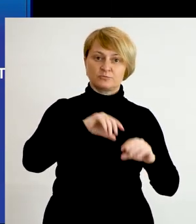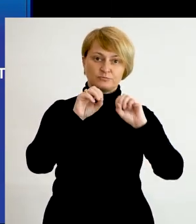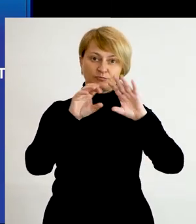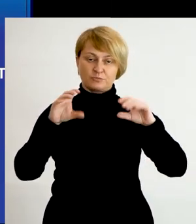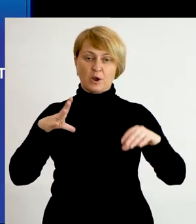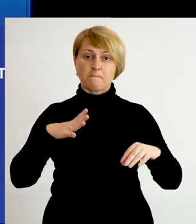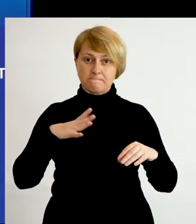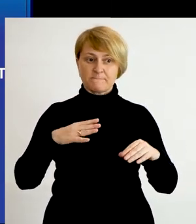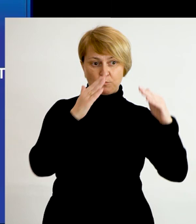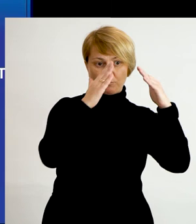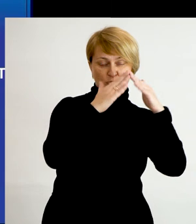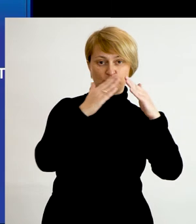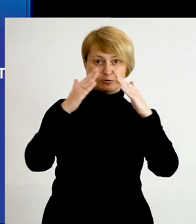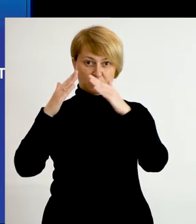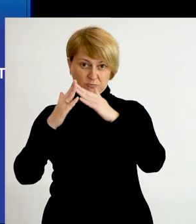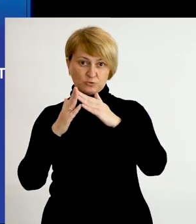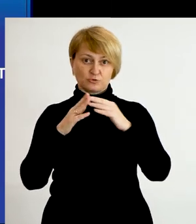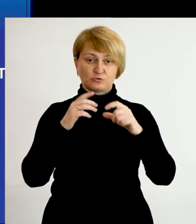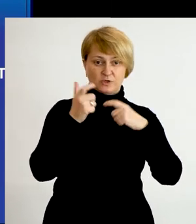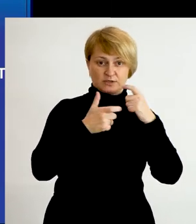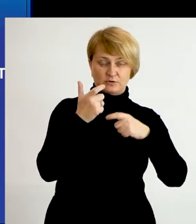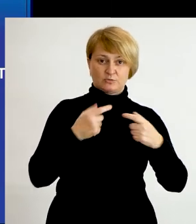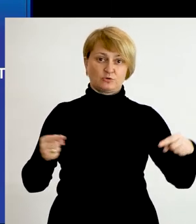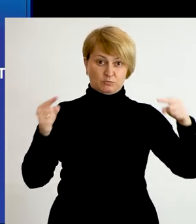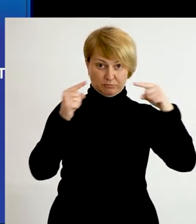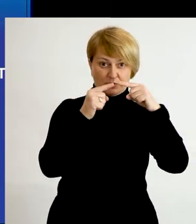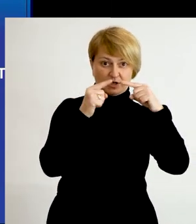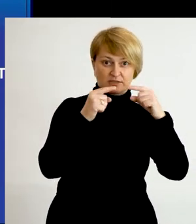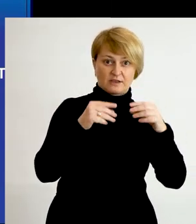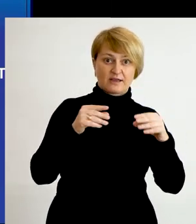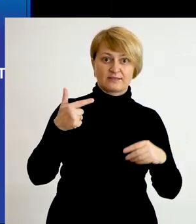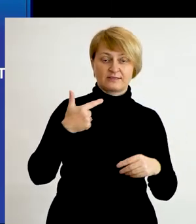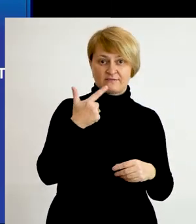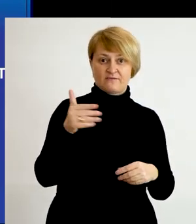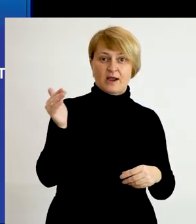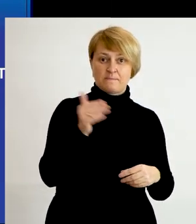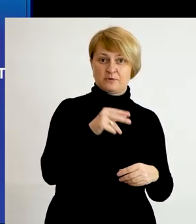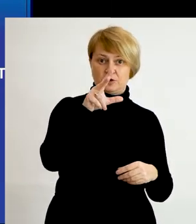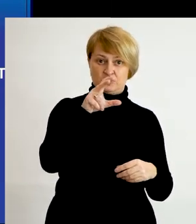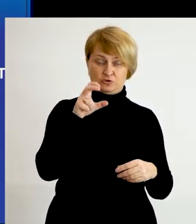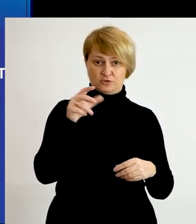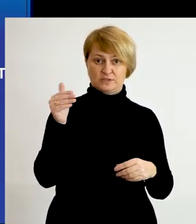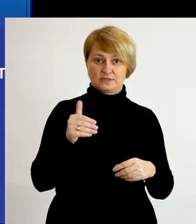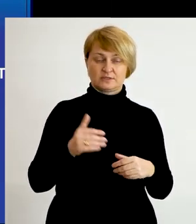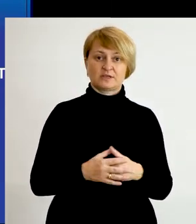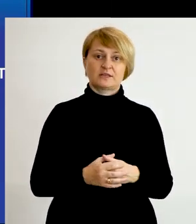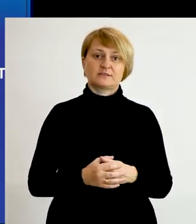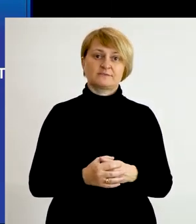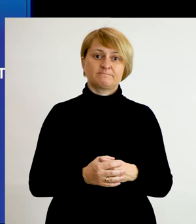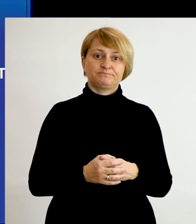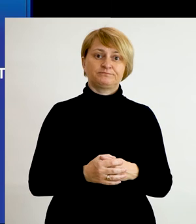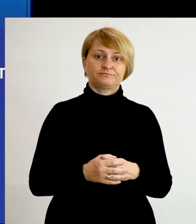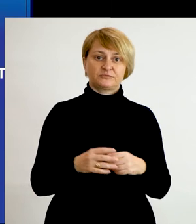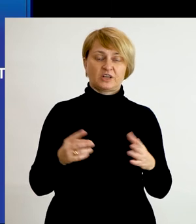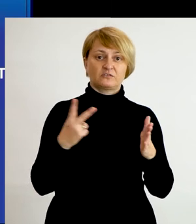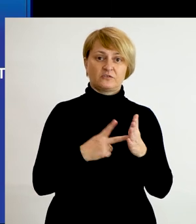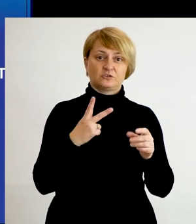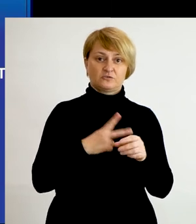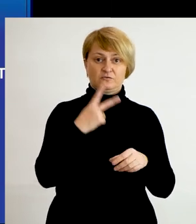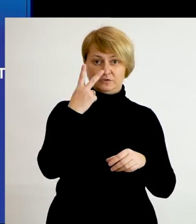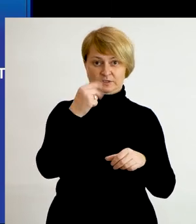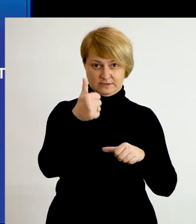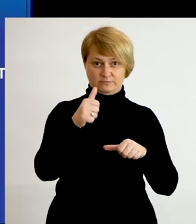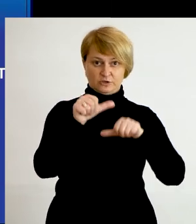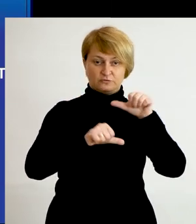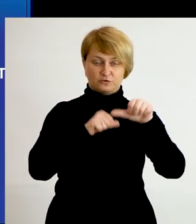jest konieczność dostosowania tych budynków. Co niniejszym robimy duże zadanie, 2 miliony 300 w roku 2021